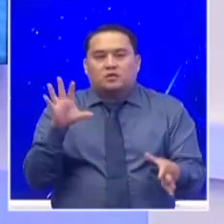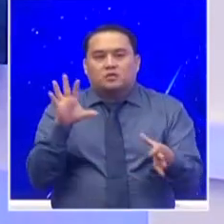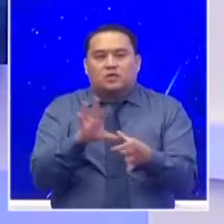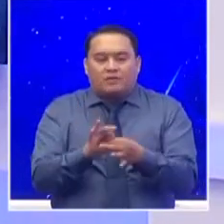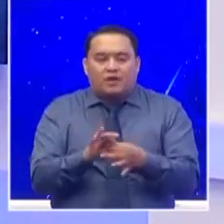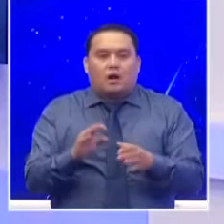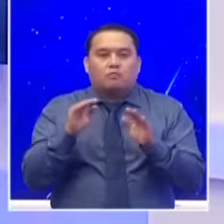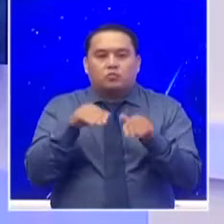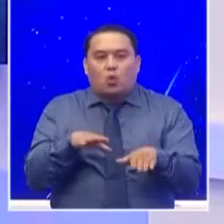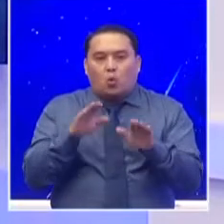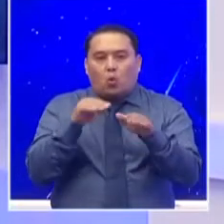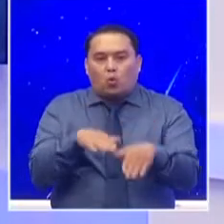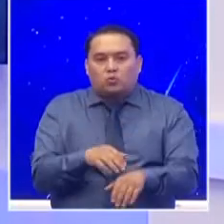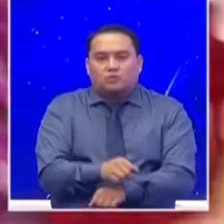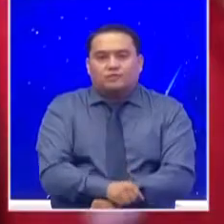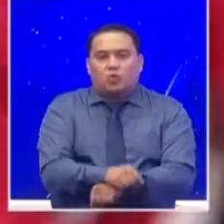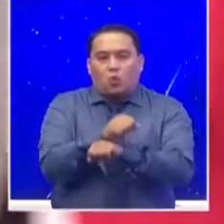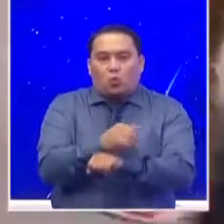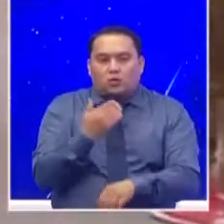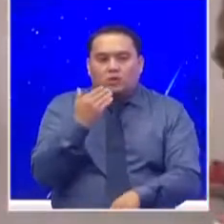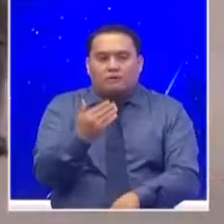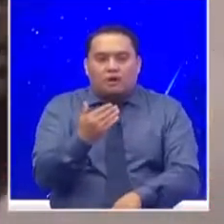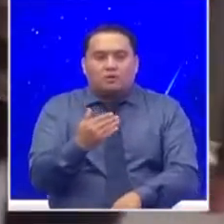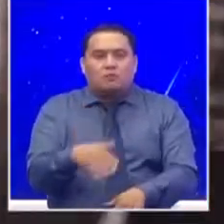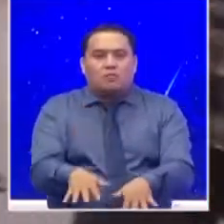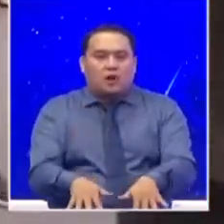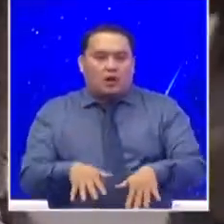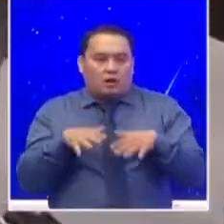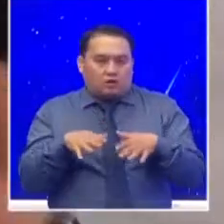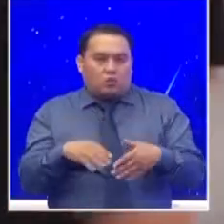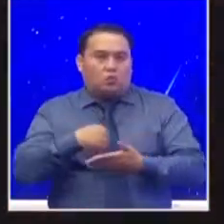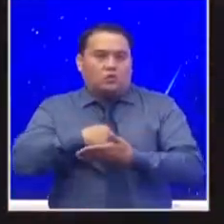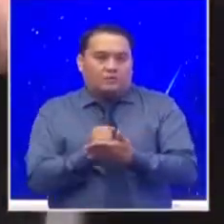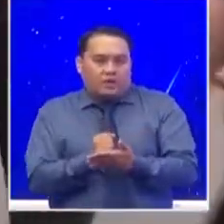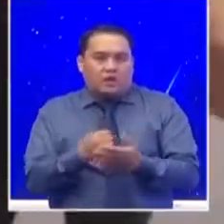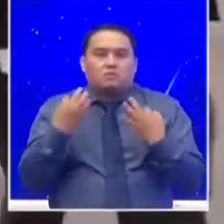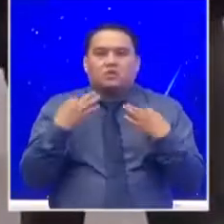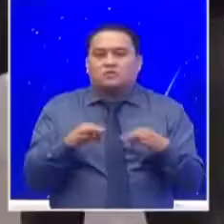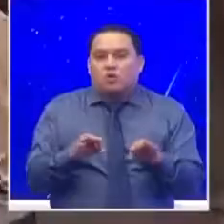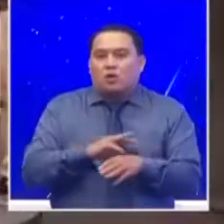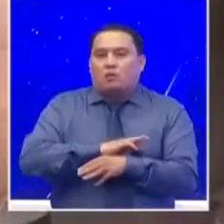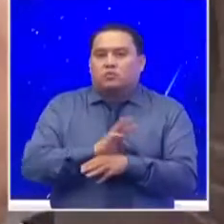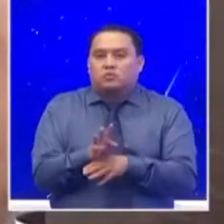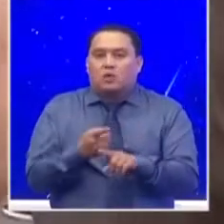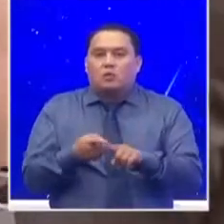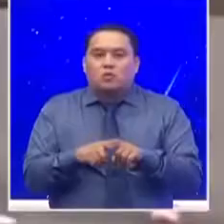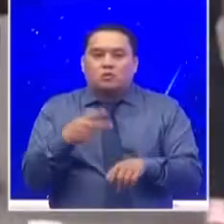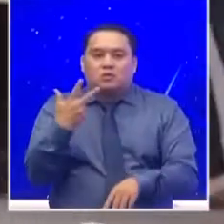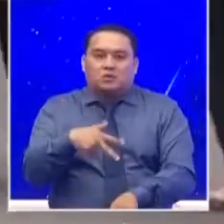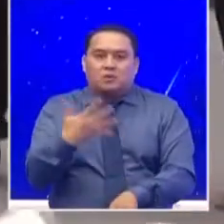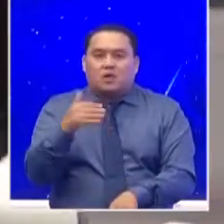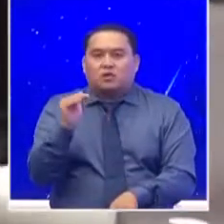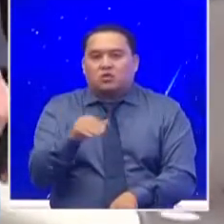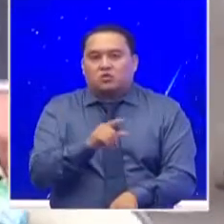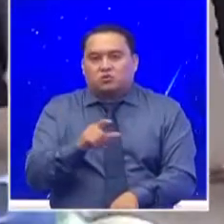моря. Экологи вышли на улицу после того, как датский парламент на днях утвердил этот проект. По расчетам, он позволит